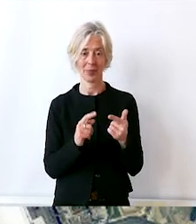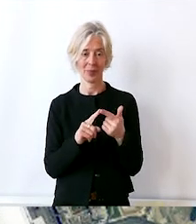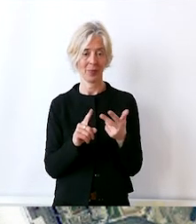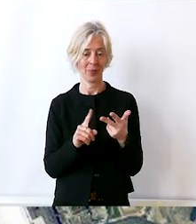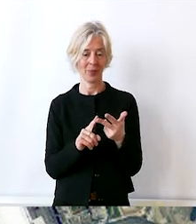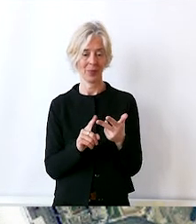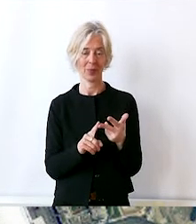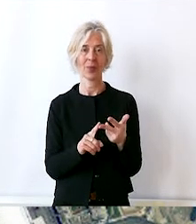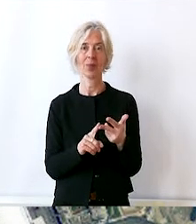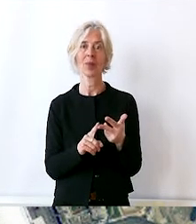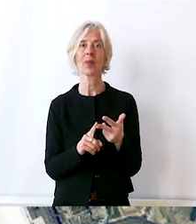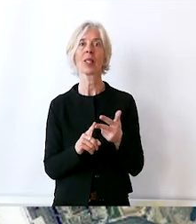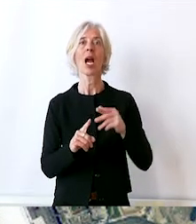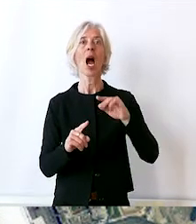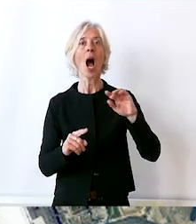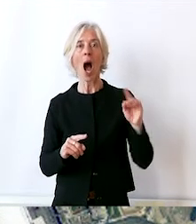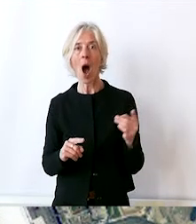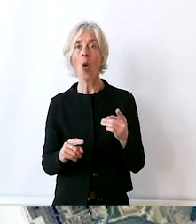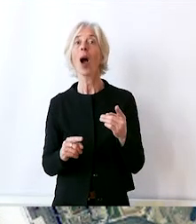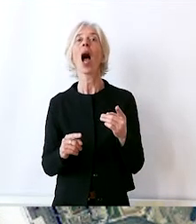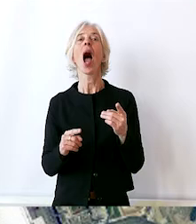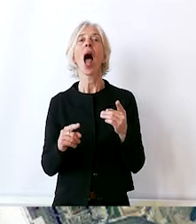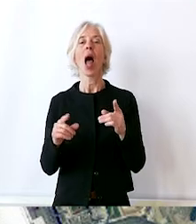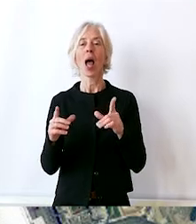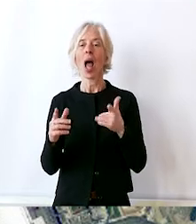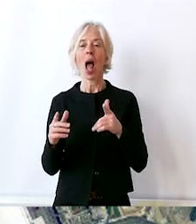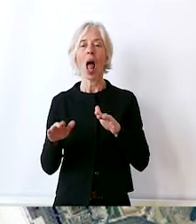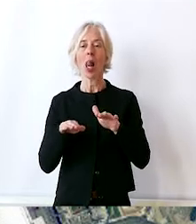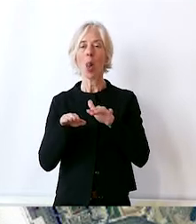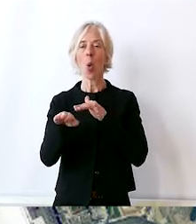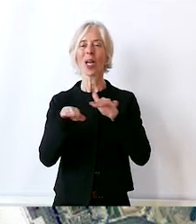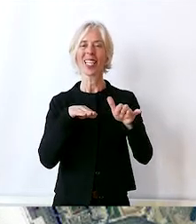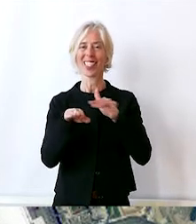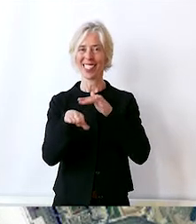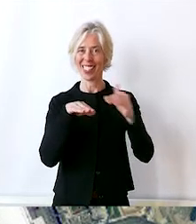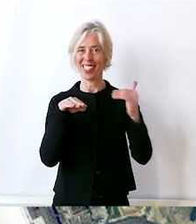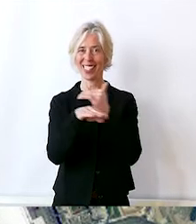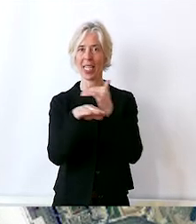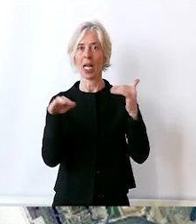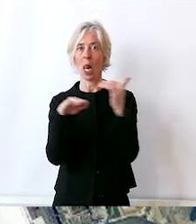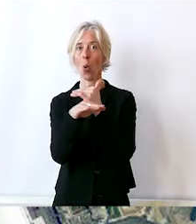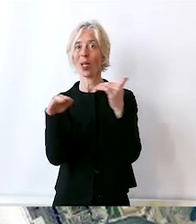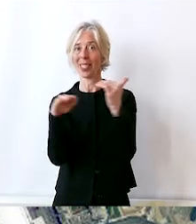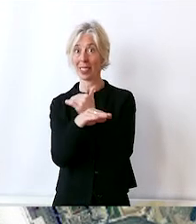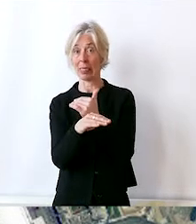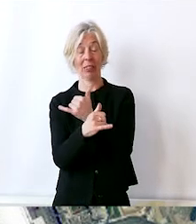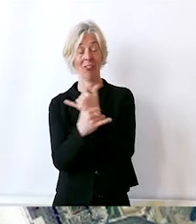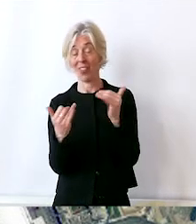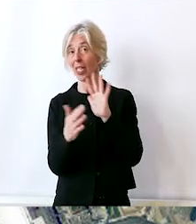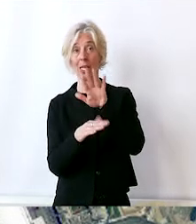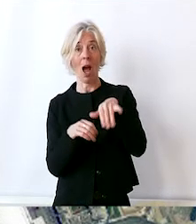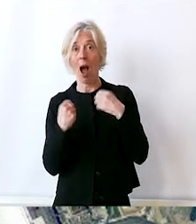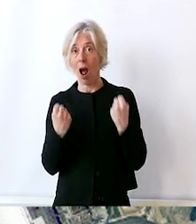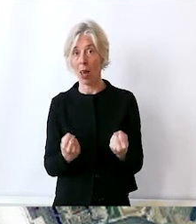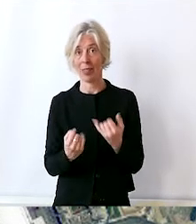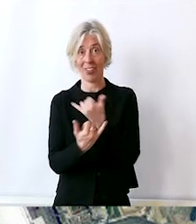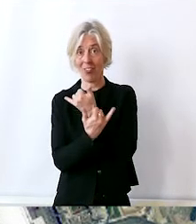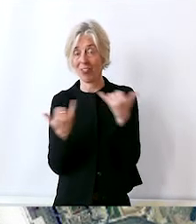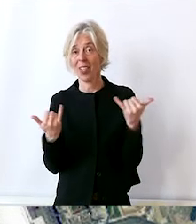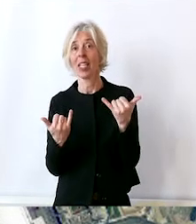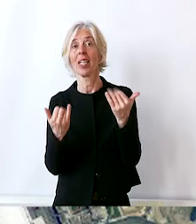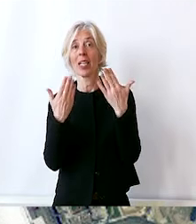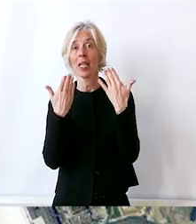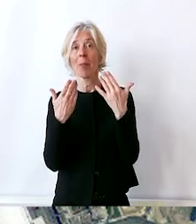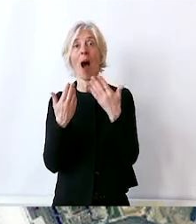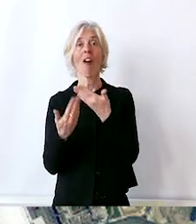Nachhaltige und klimafreundliche Logistik, da kommt natürlich erstmal das autonome Fahren ins Spiel. Wenn ganz viele